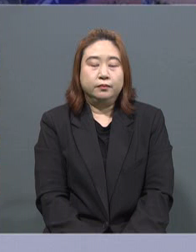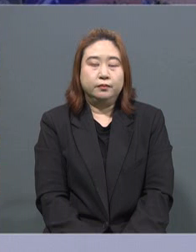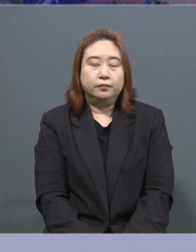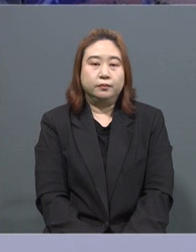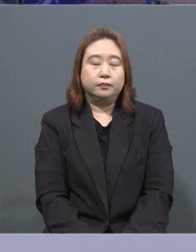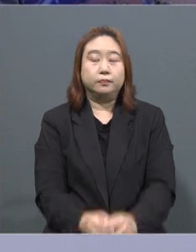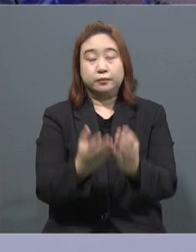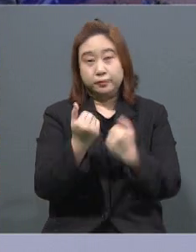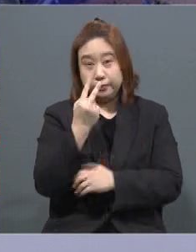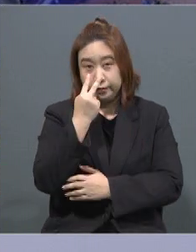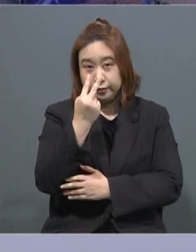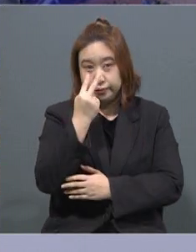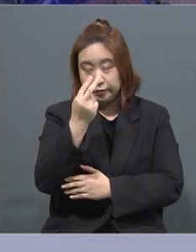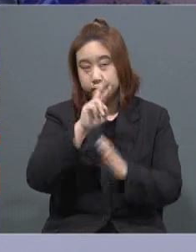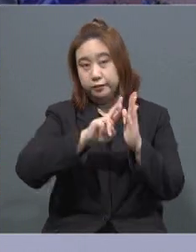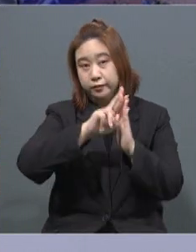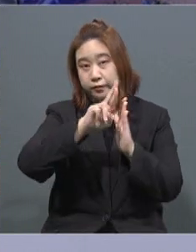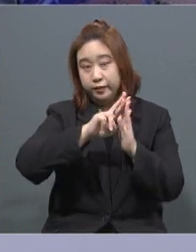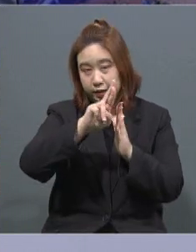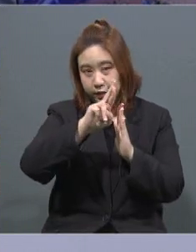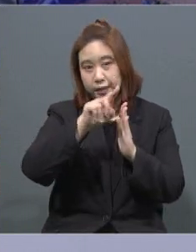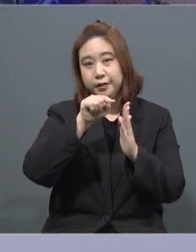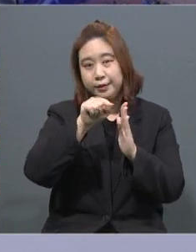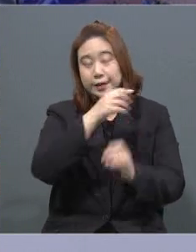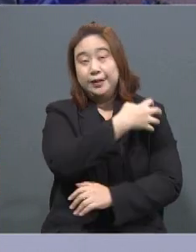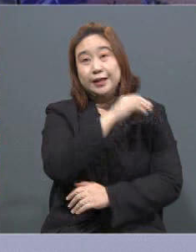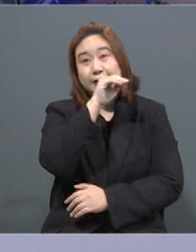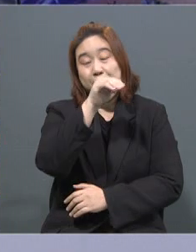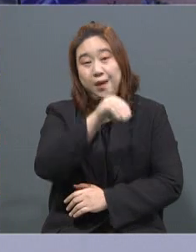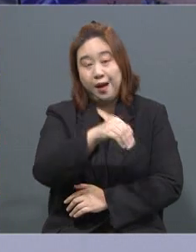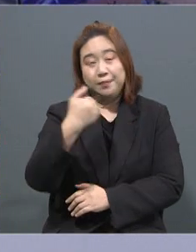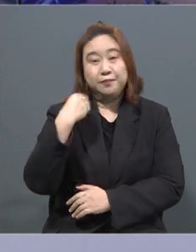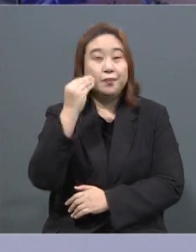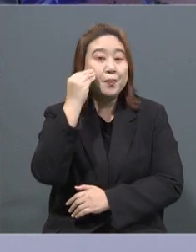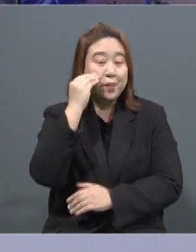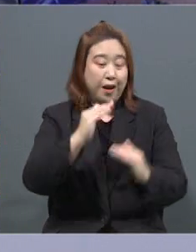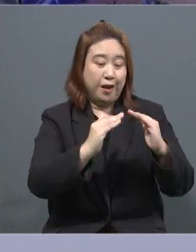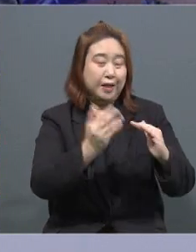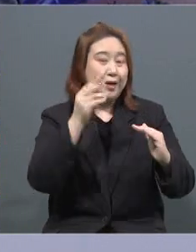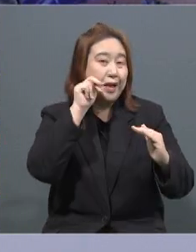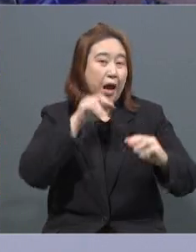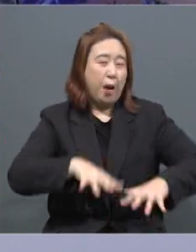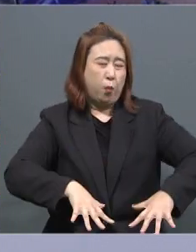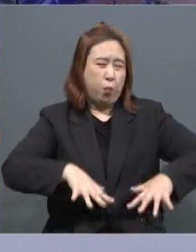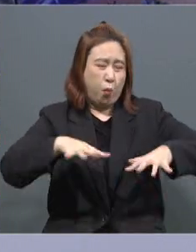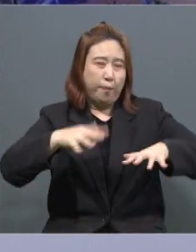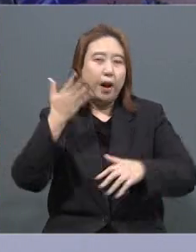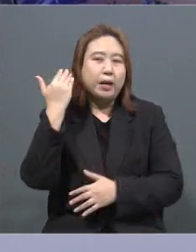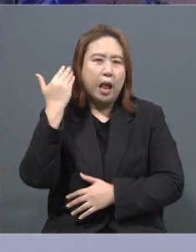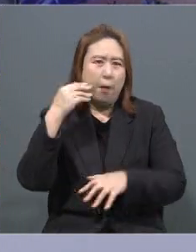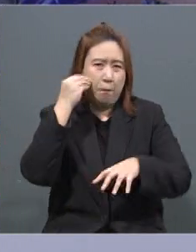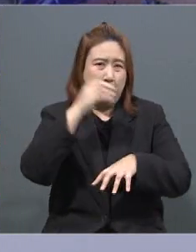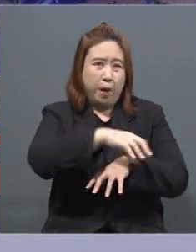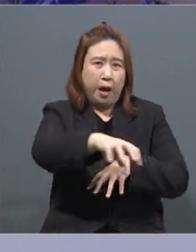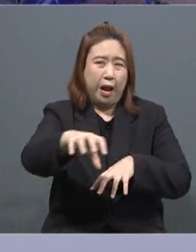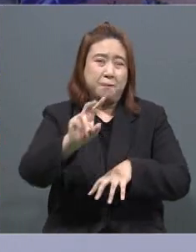ไปดูการฟื้นฟูพื้นที่ในจังหวัดเชียงรายนะครับในพื้นที่เขตเทศบาลนครที่มีบ้านเรือนถูกน้ำท่วมนับหมื่นหลังคาเรือนพื้นที่ที่ได้รับผล